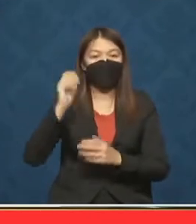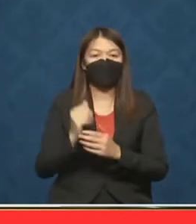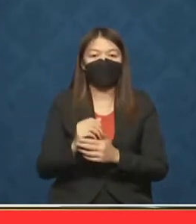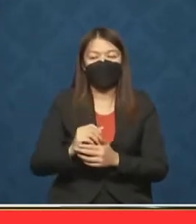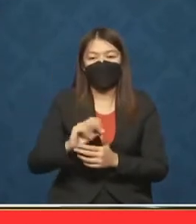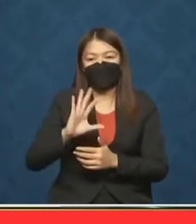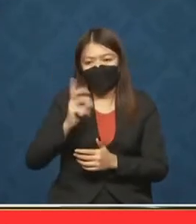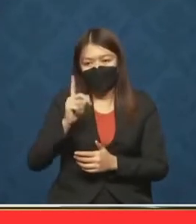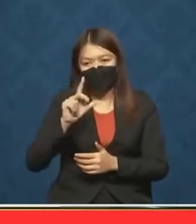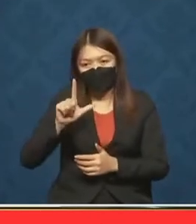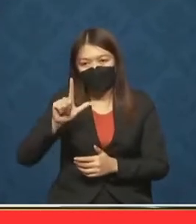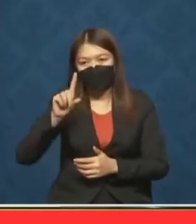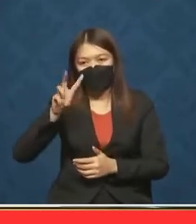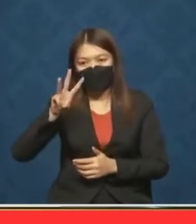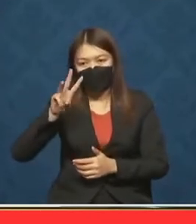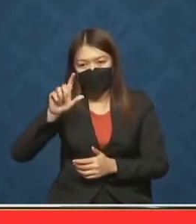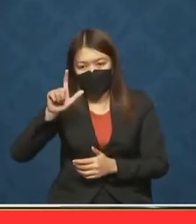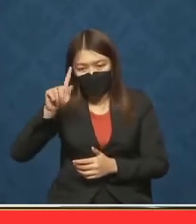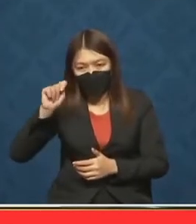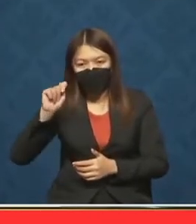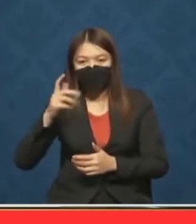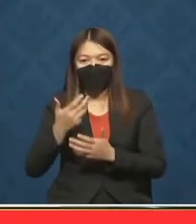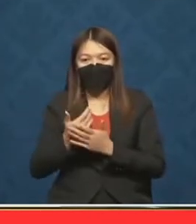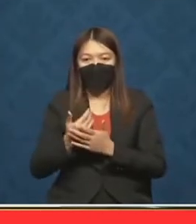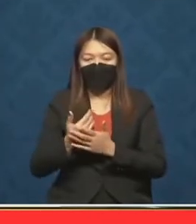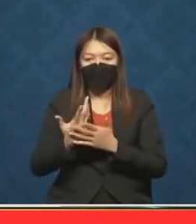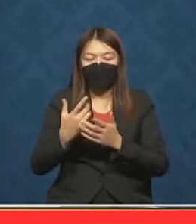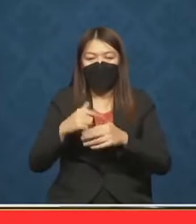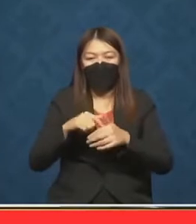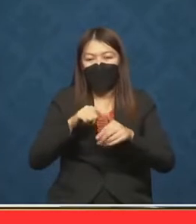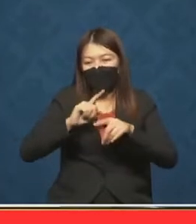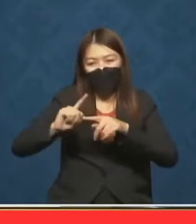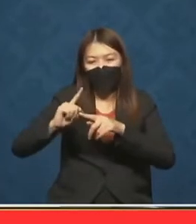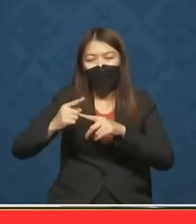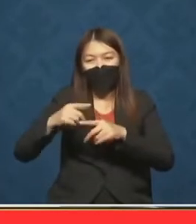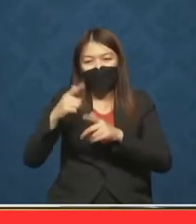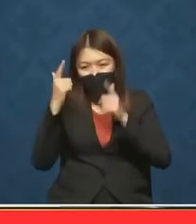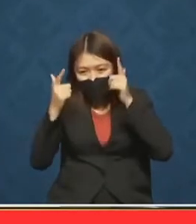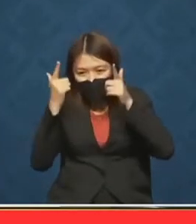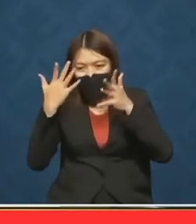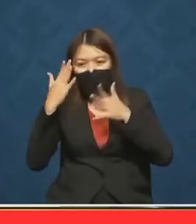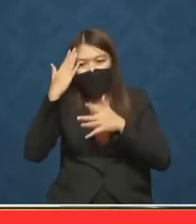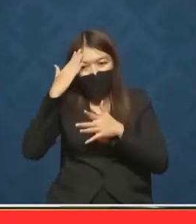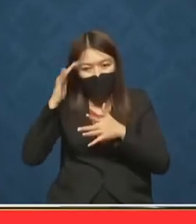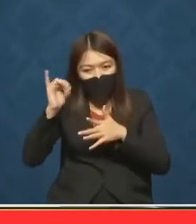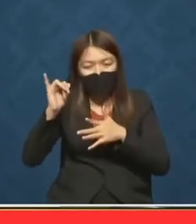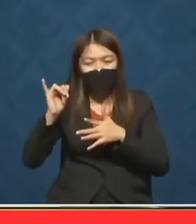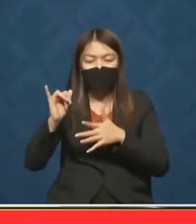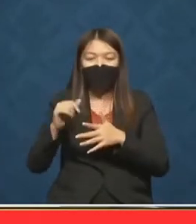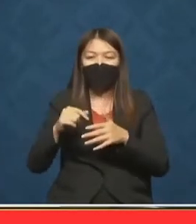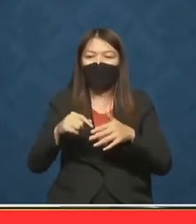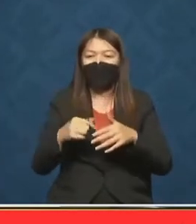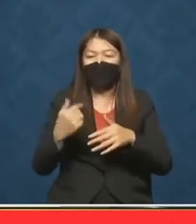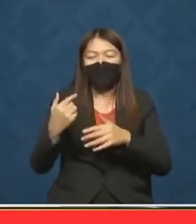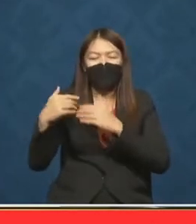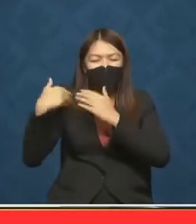กชาววลิตนายกบรรหารนายกอาพิศิตทันสมรักษ์ ทสมชายทันยิร